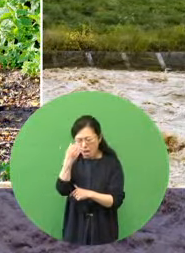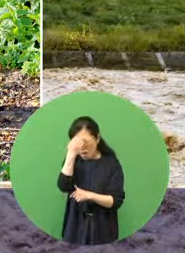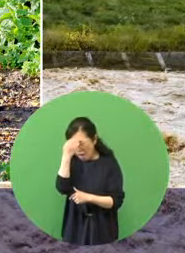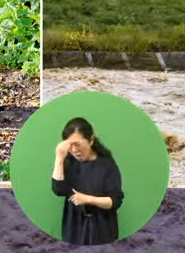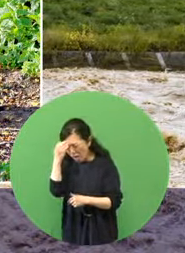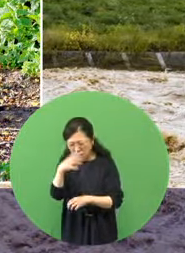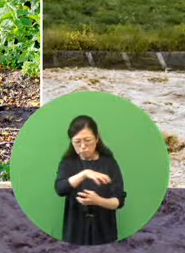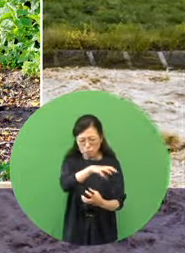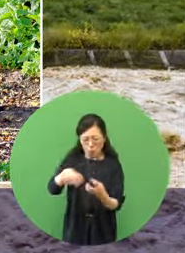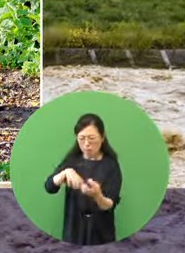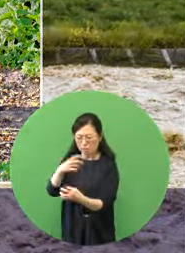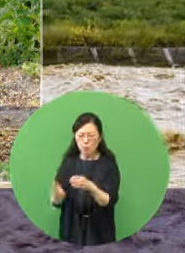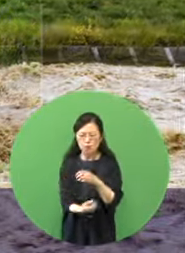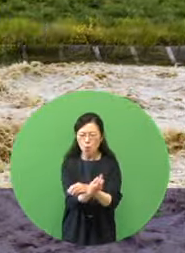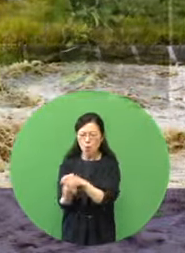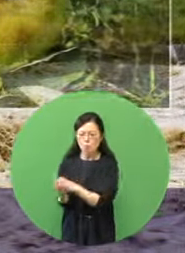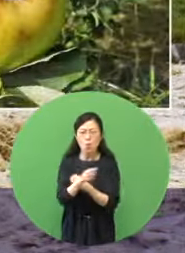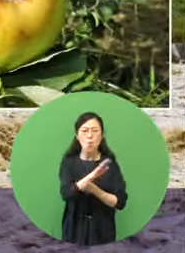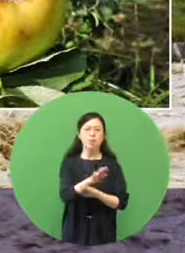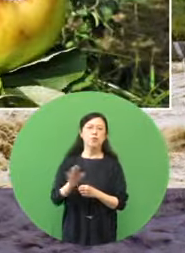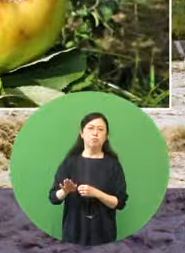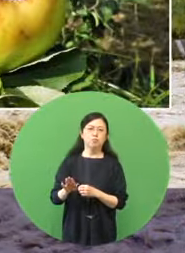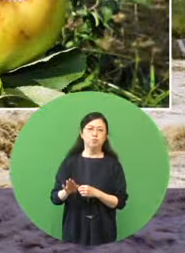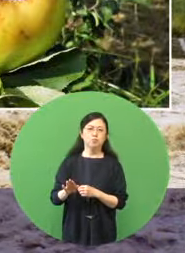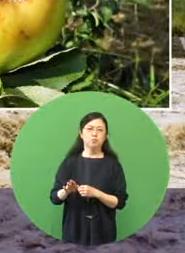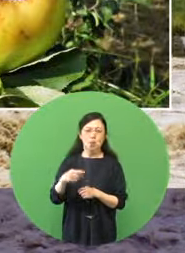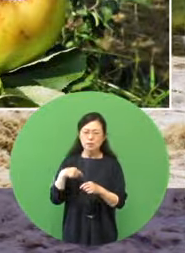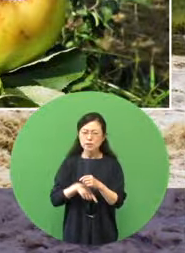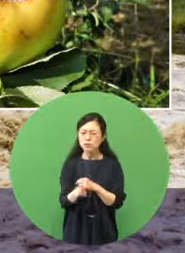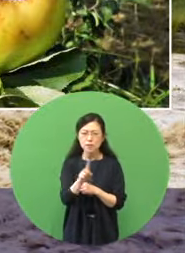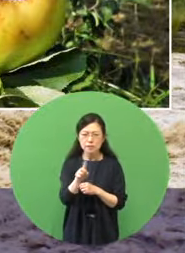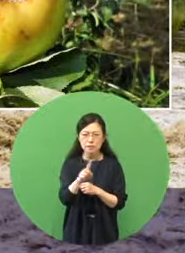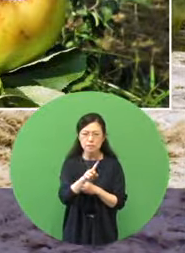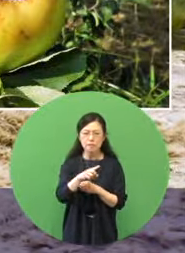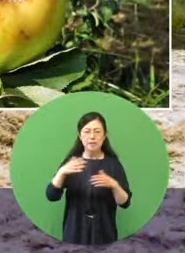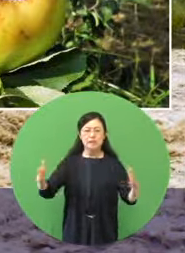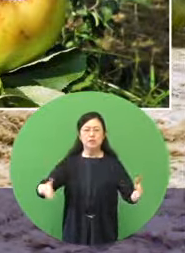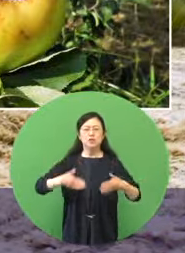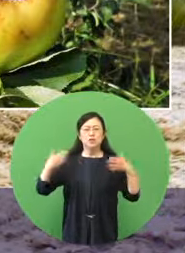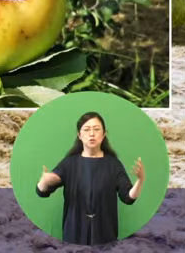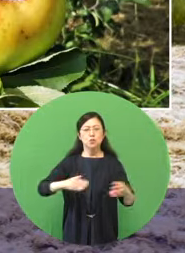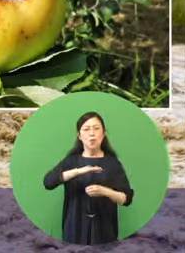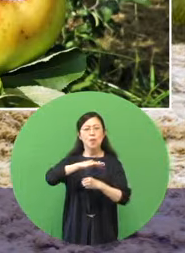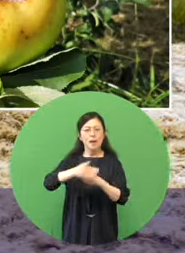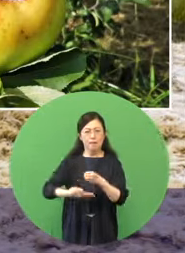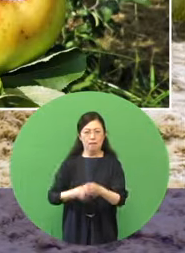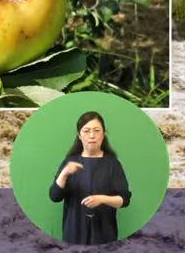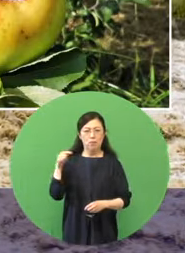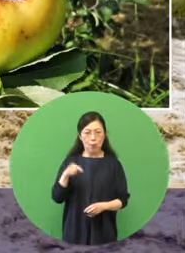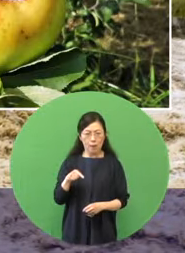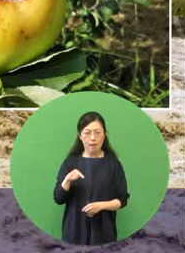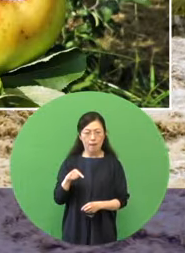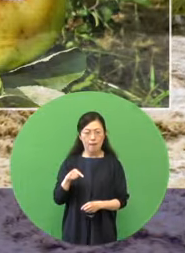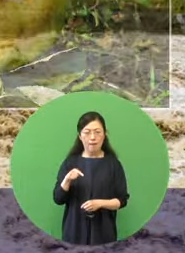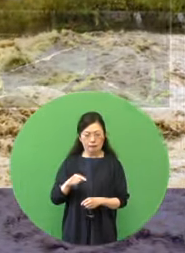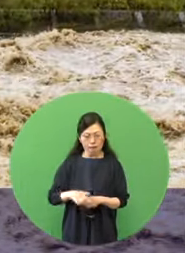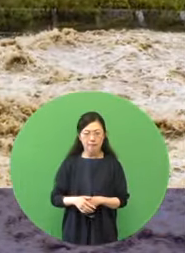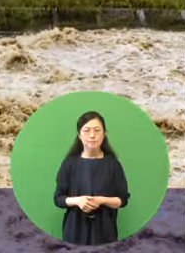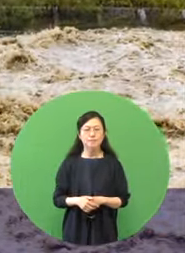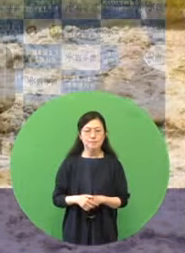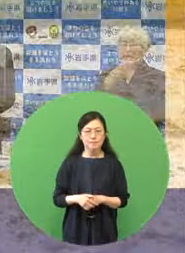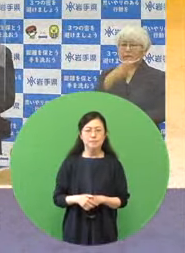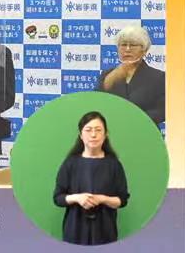シなどの野生動物による農業被害、これらは地球温暖化が影響していると考えられています